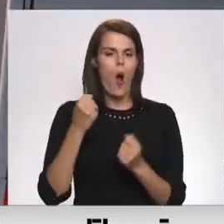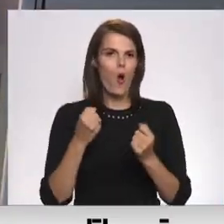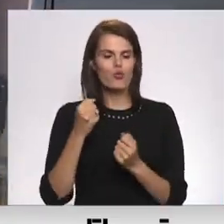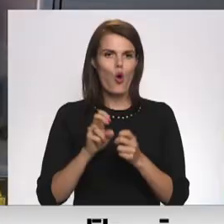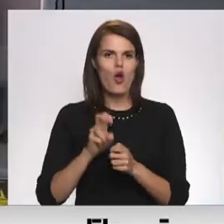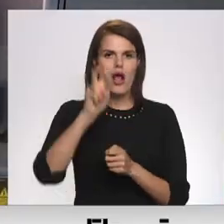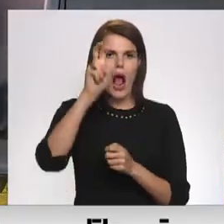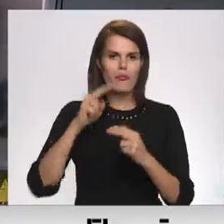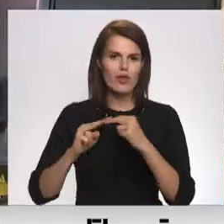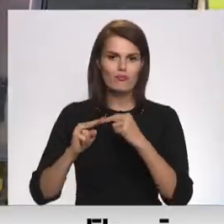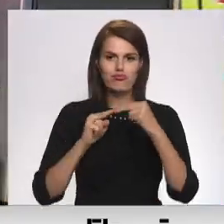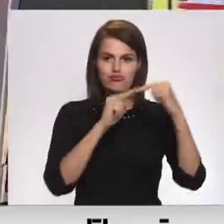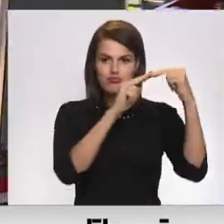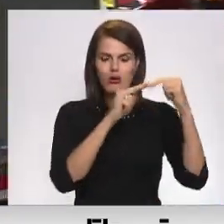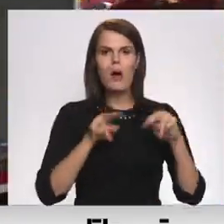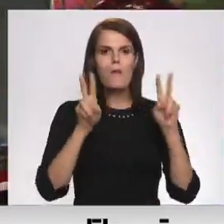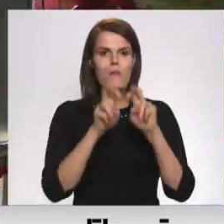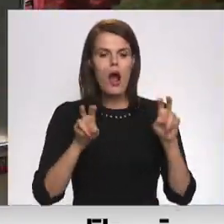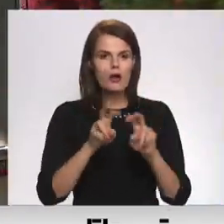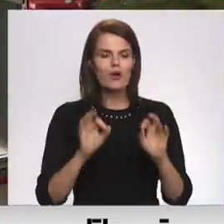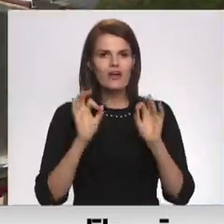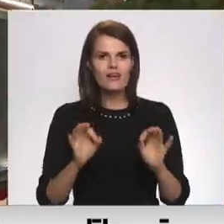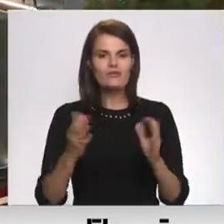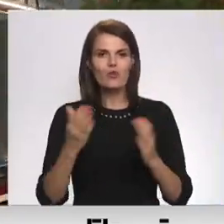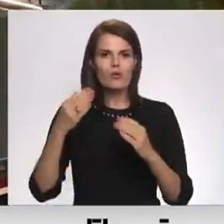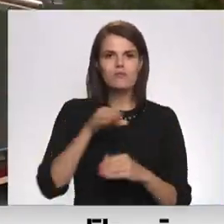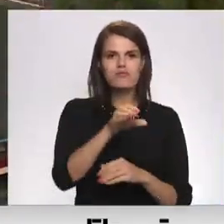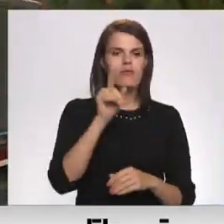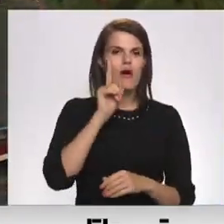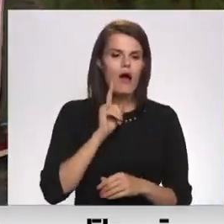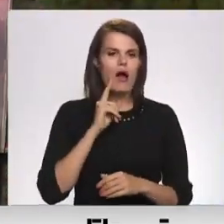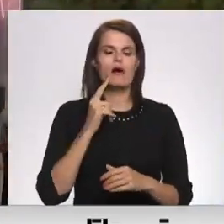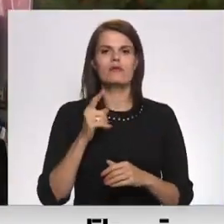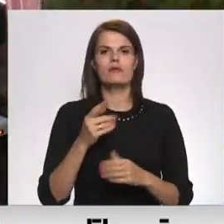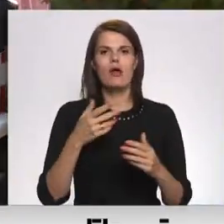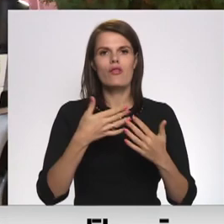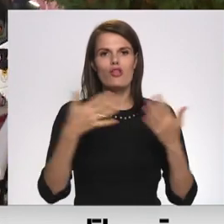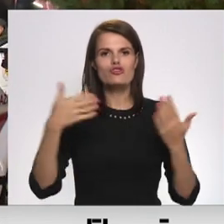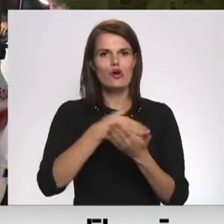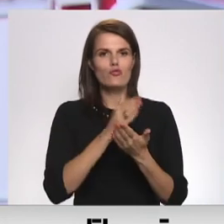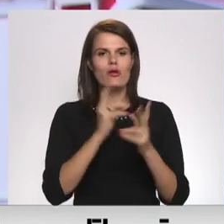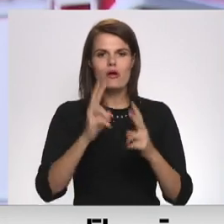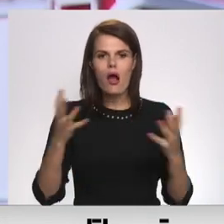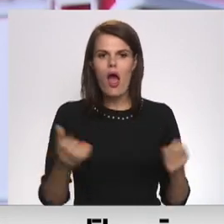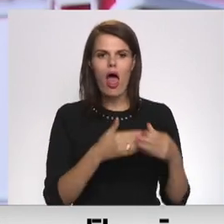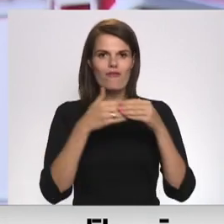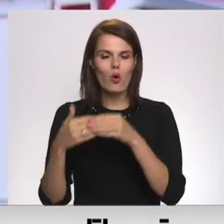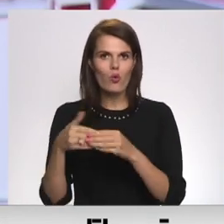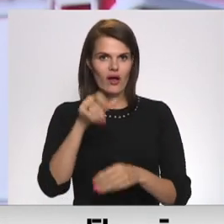Kā rezultātā vēl pārbaudījām īstos piebraukšanas ceļus, iespējas evakuēt cilvēkus no dažādām nodaļām. Šādas